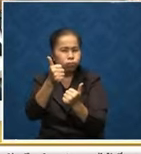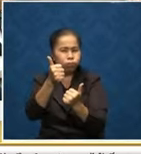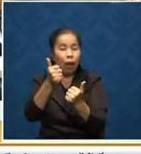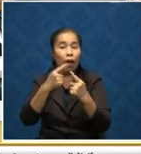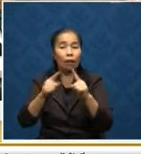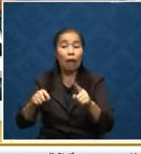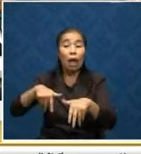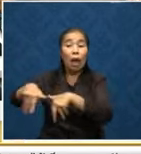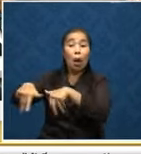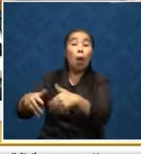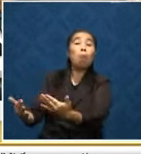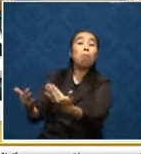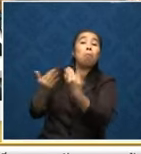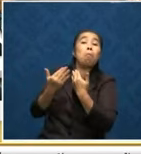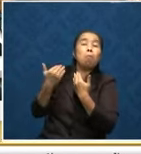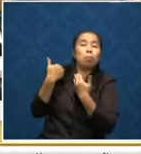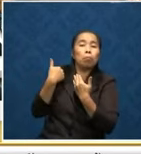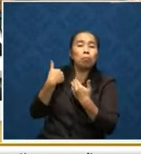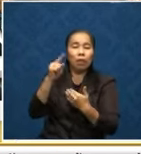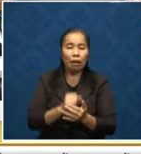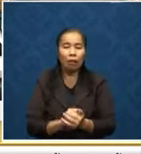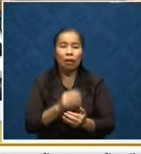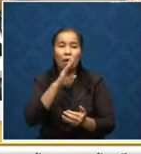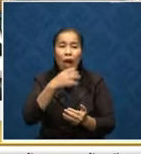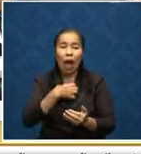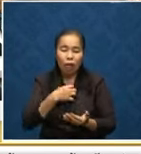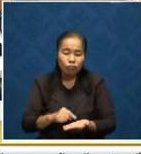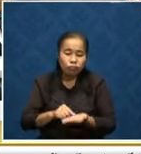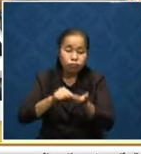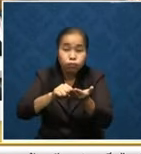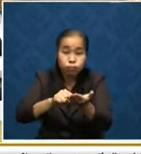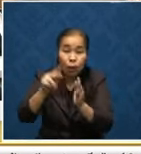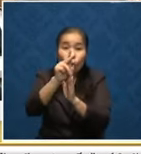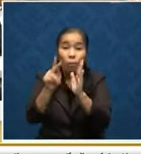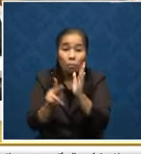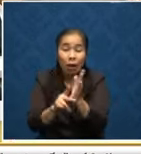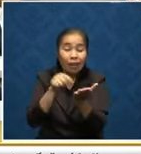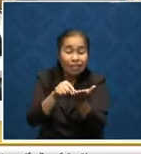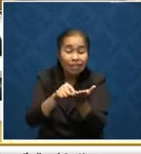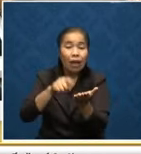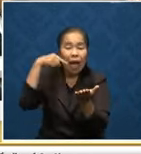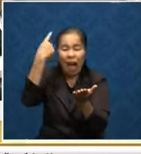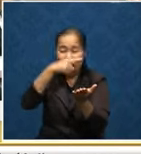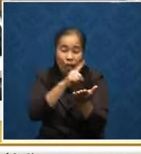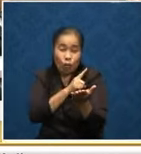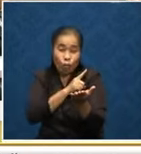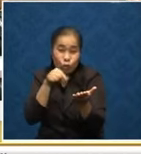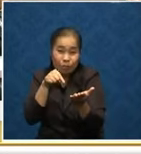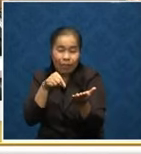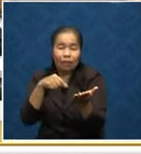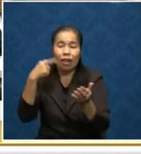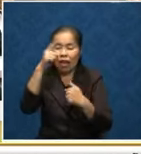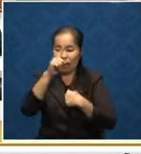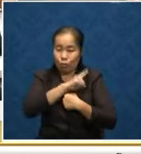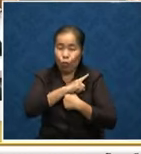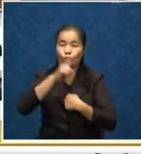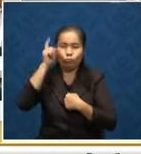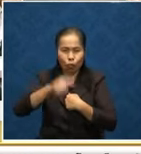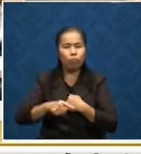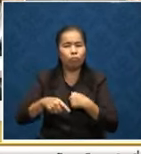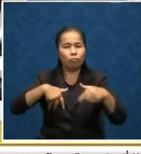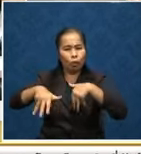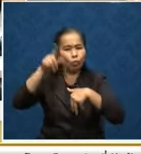านเขาฝากมาว่าก่อนที่จะนำกฎหมายนะครับเข้ามาพิจารณาในสภาน่าจะมีการให้ประชาช